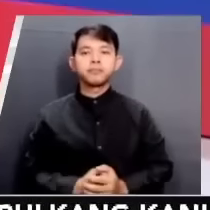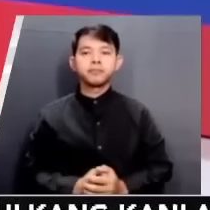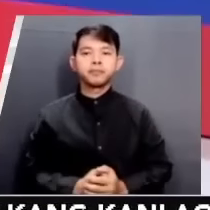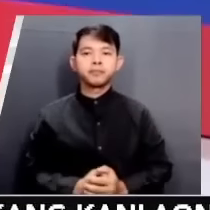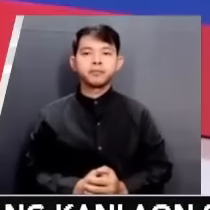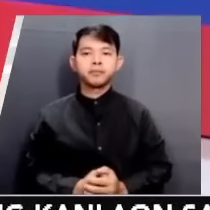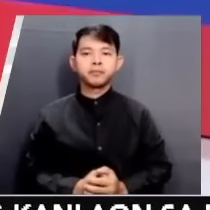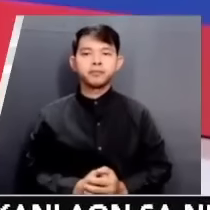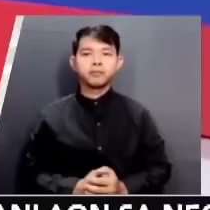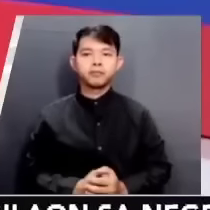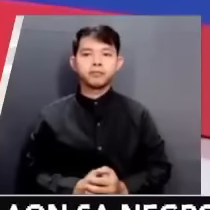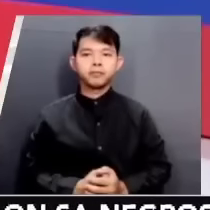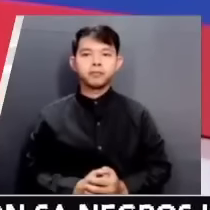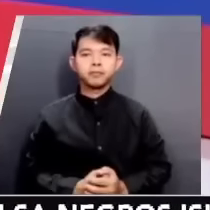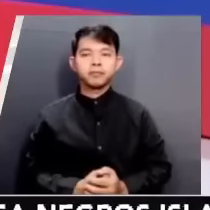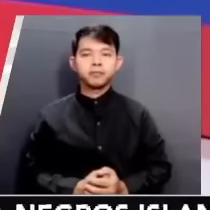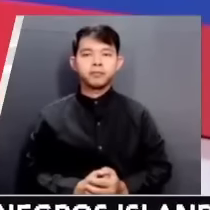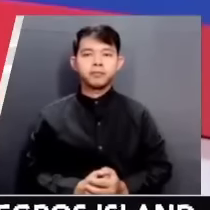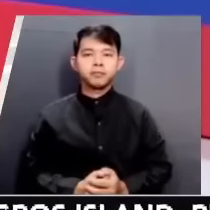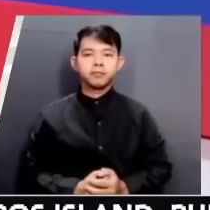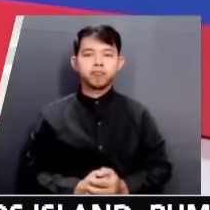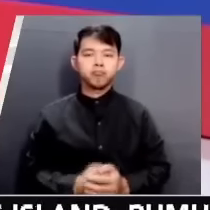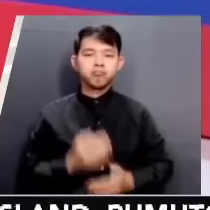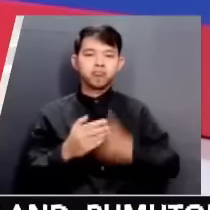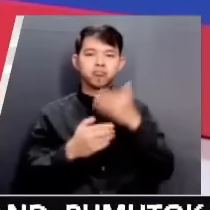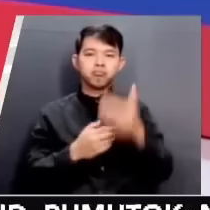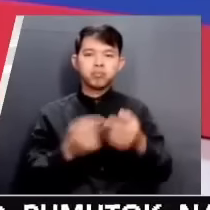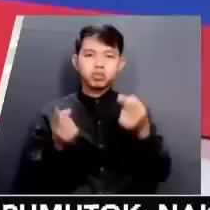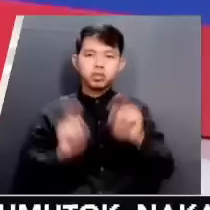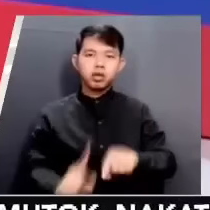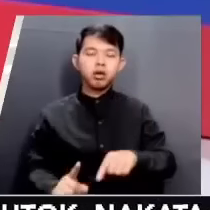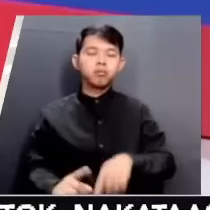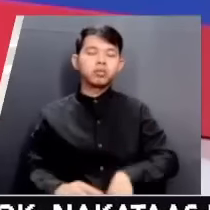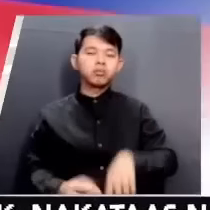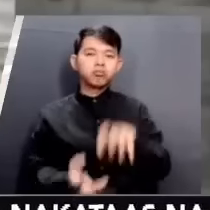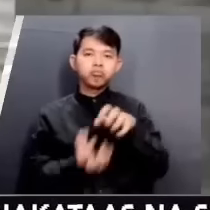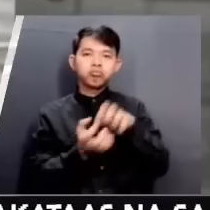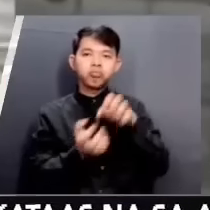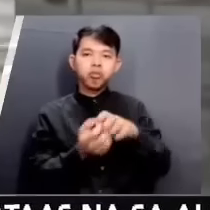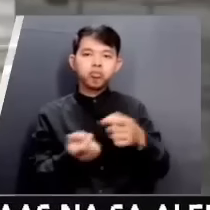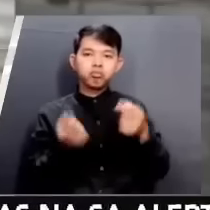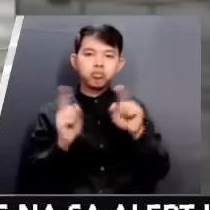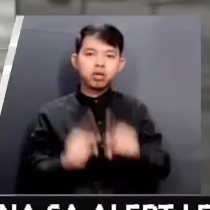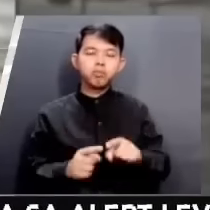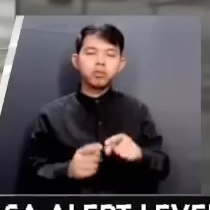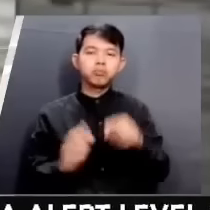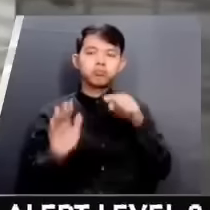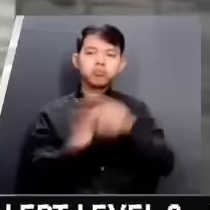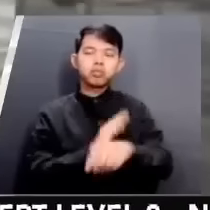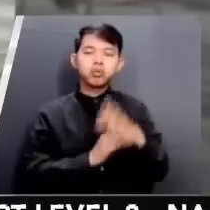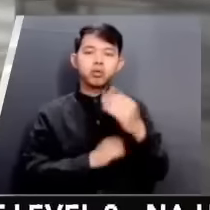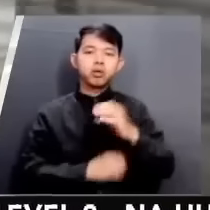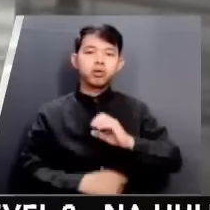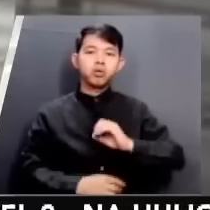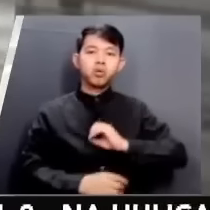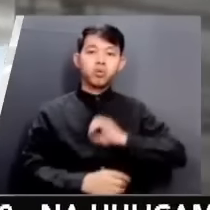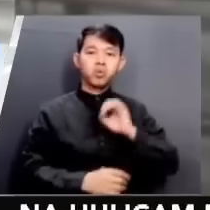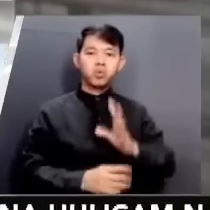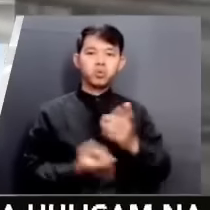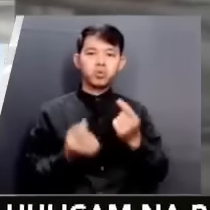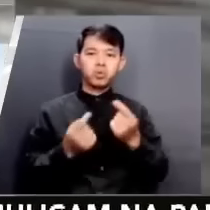Kalunos-lunos ang sinapit ng isang aso sa kamay ng sarili nitong amo sa Baguio City. Sa harap ng jeep na yan, kitang-kita ang